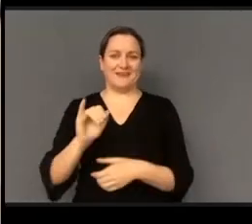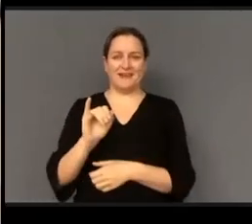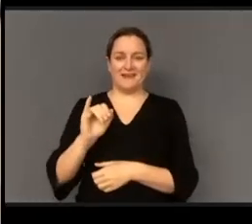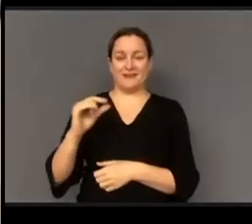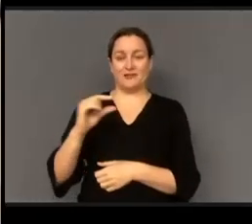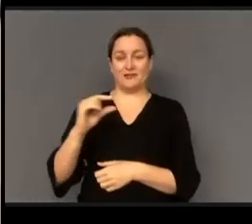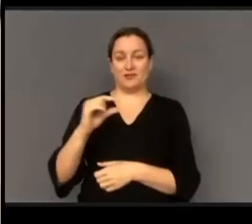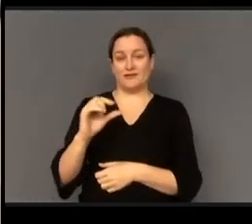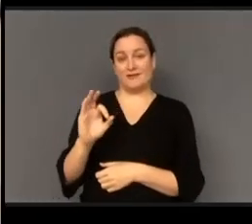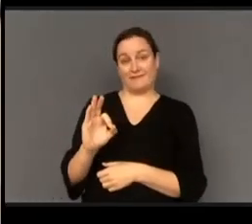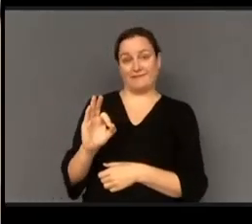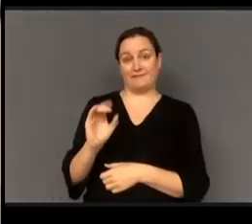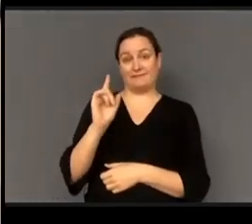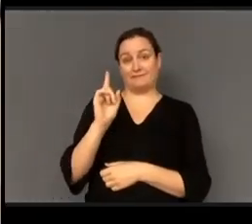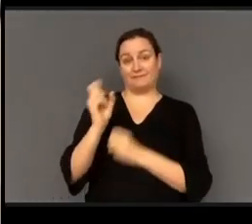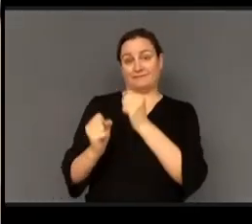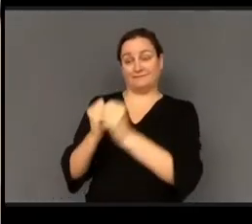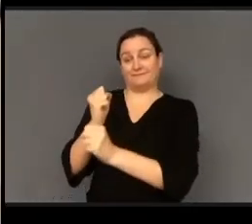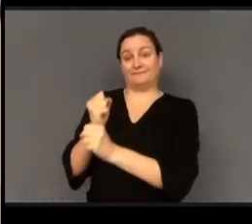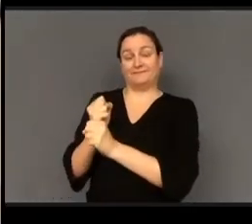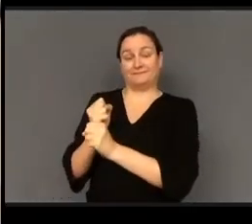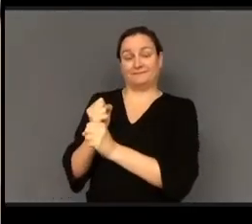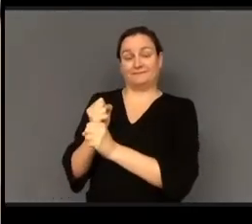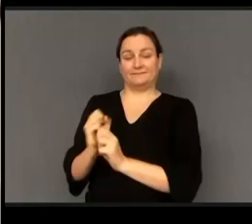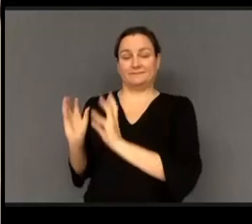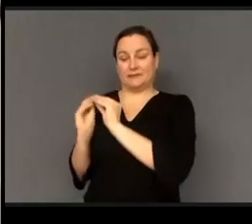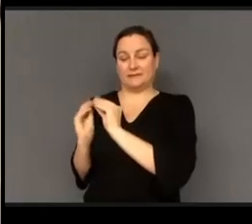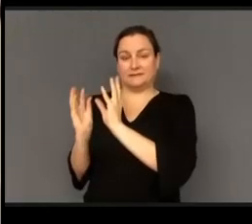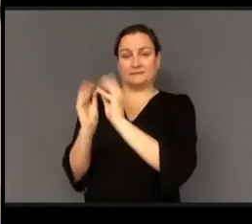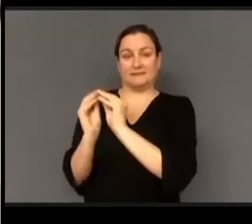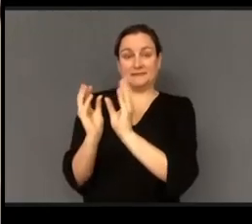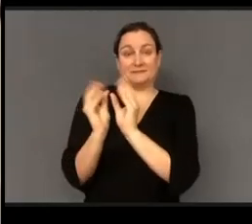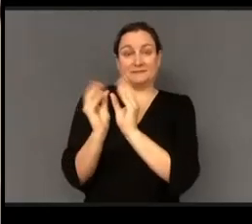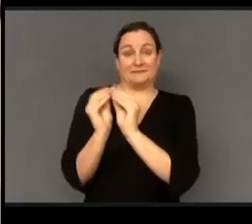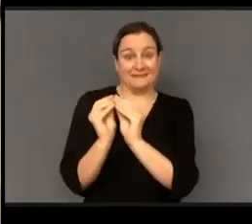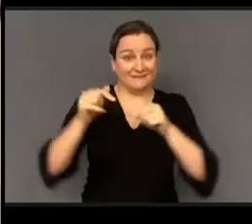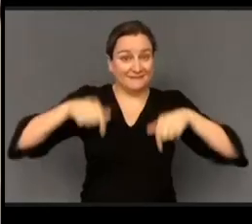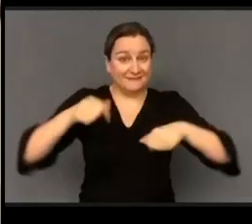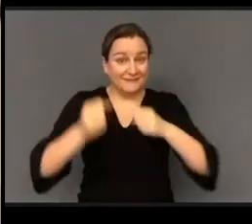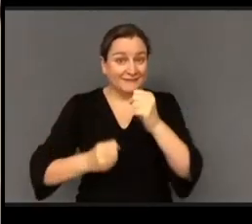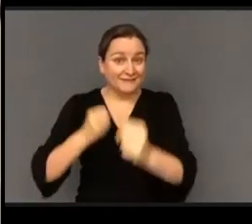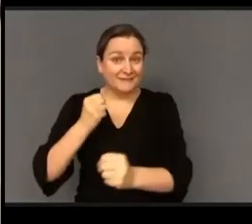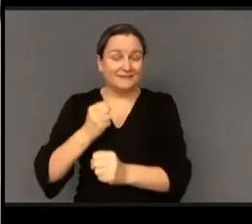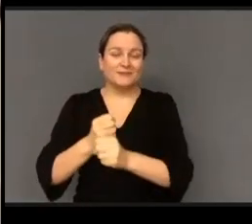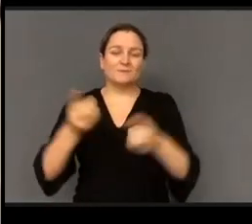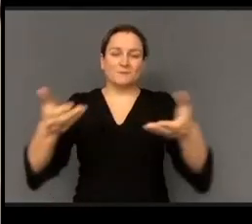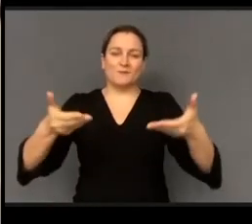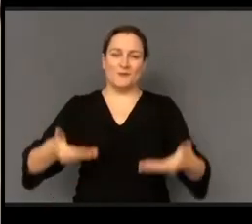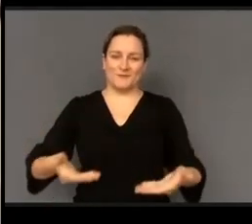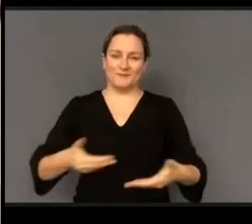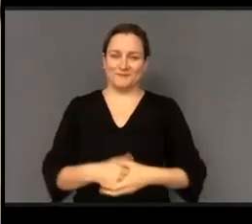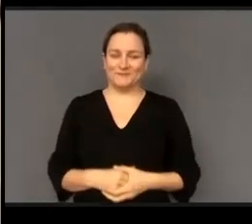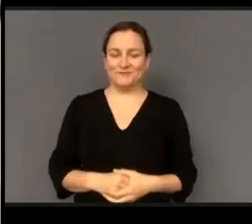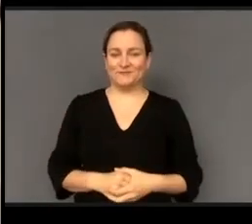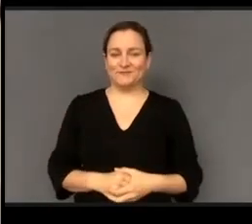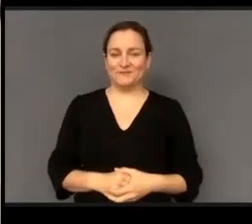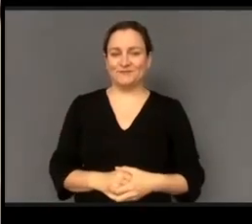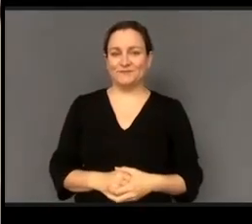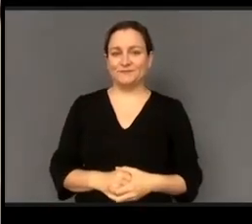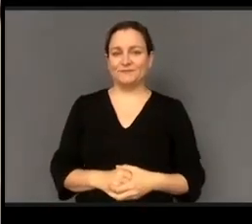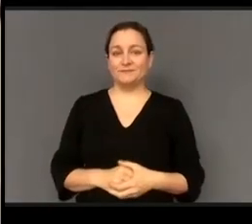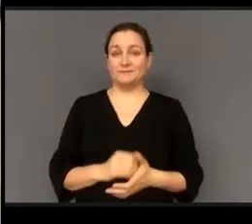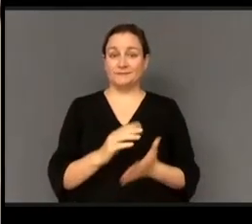de cette réunion annuelle du Forum sur la gouvernance de l'Internet. Les